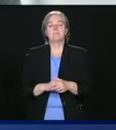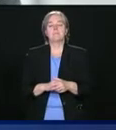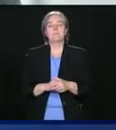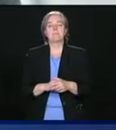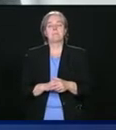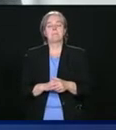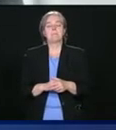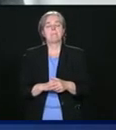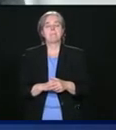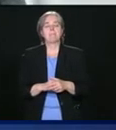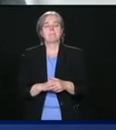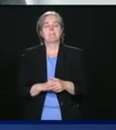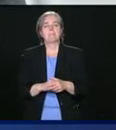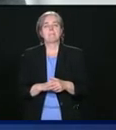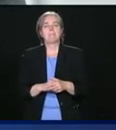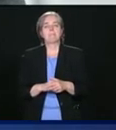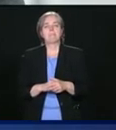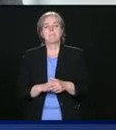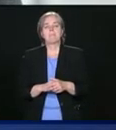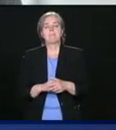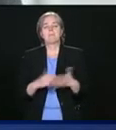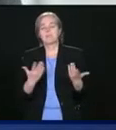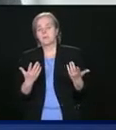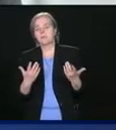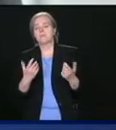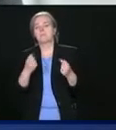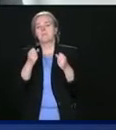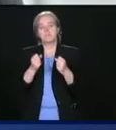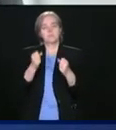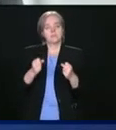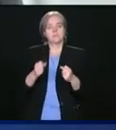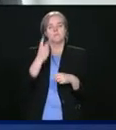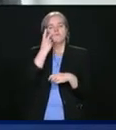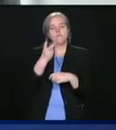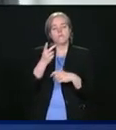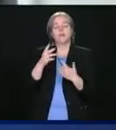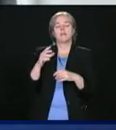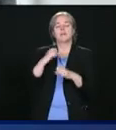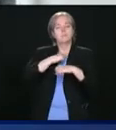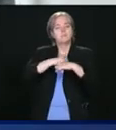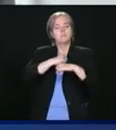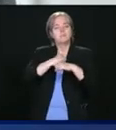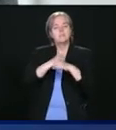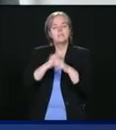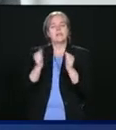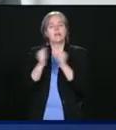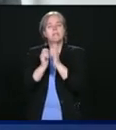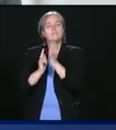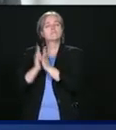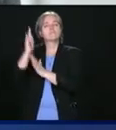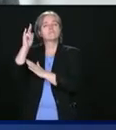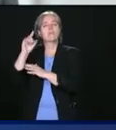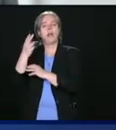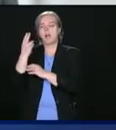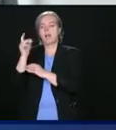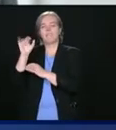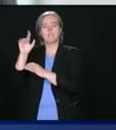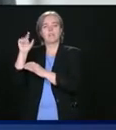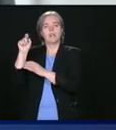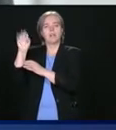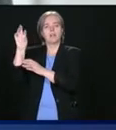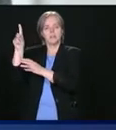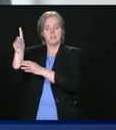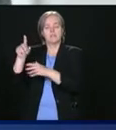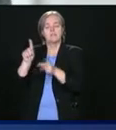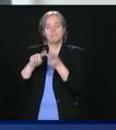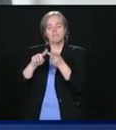peu plus tard aujourd'hui, vous allez peut-être voir de nouvelles publicités avec des gens que vous connaissez, Chris Hadfield, Dr. Tam.